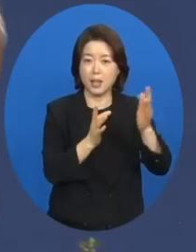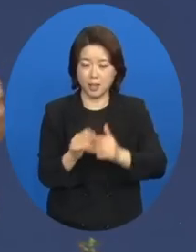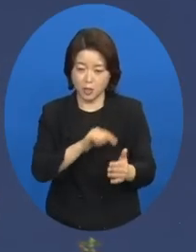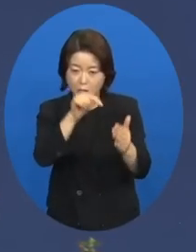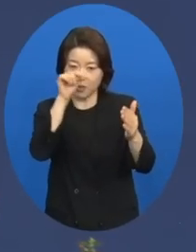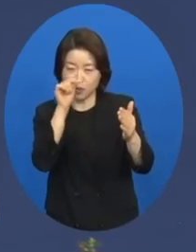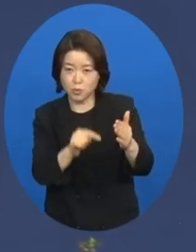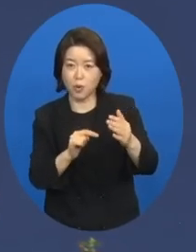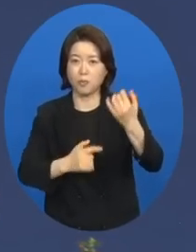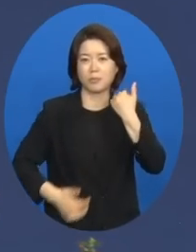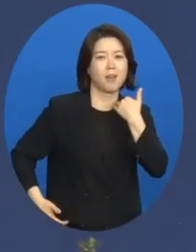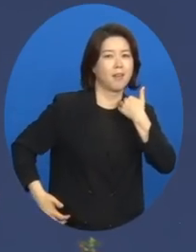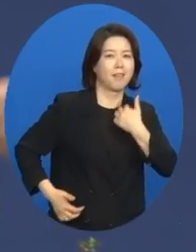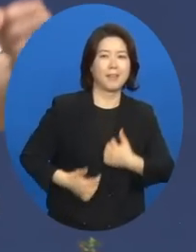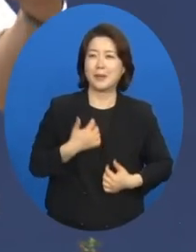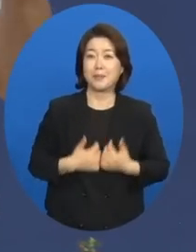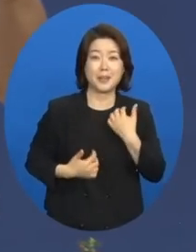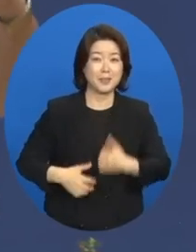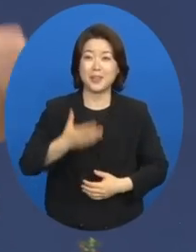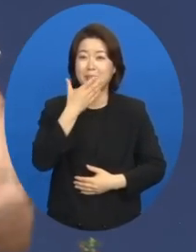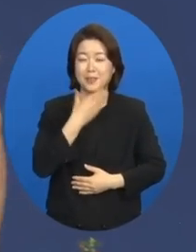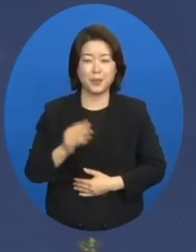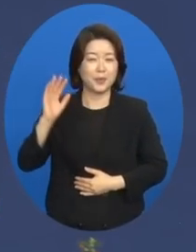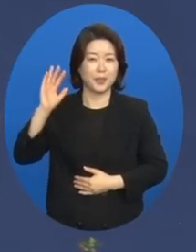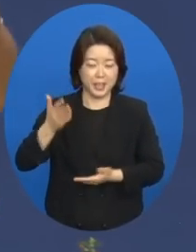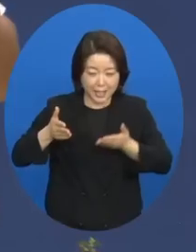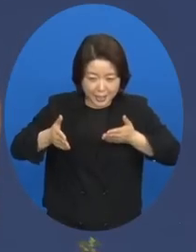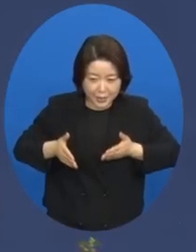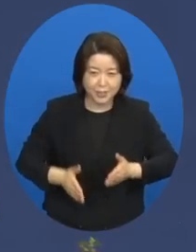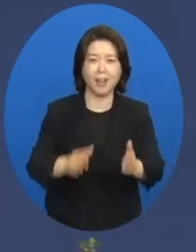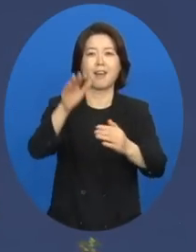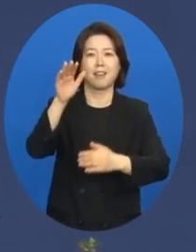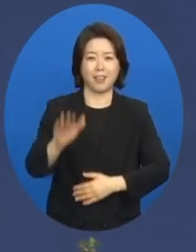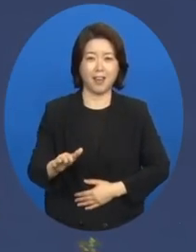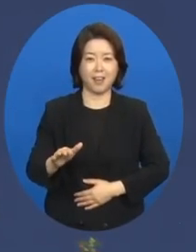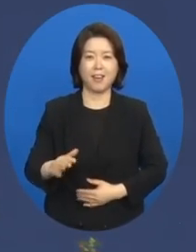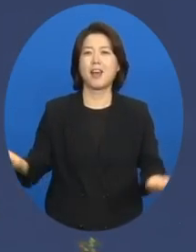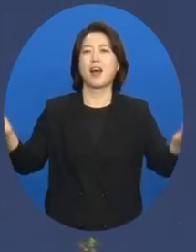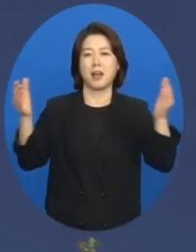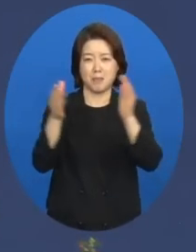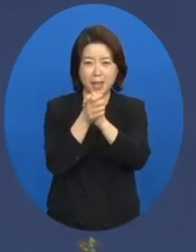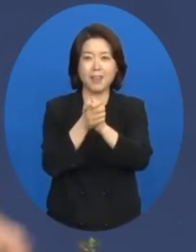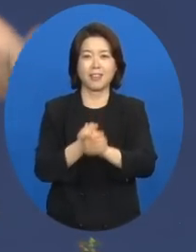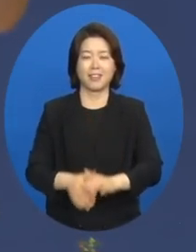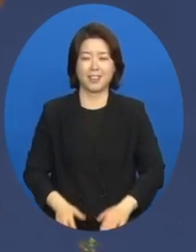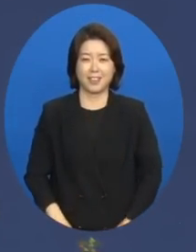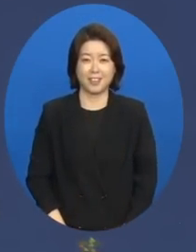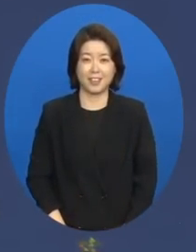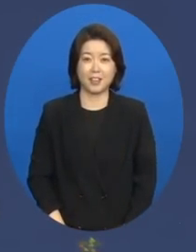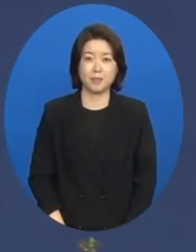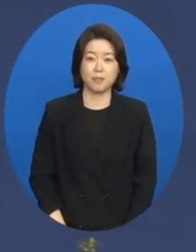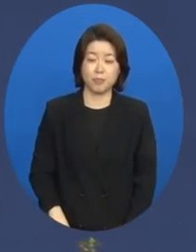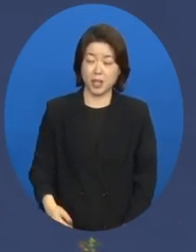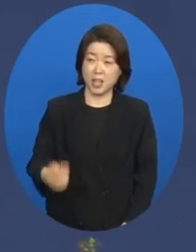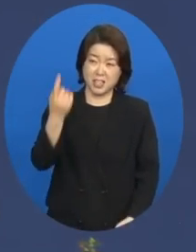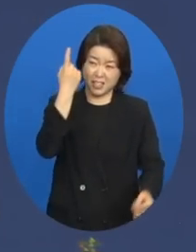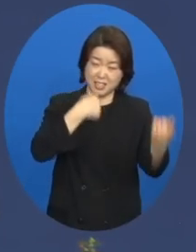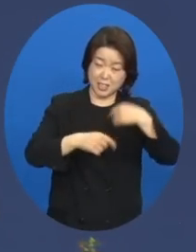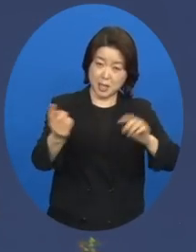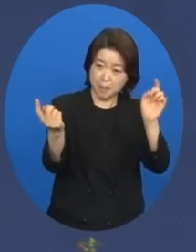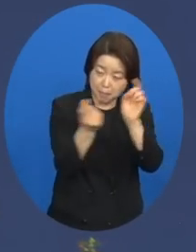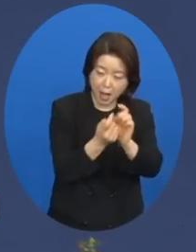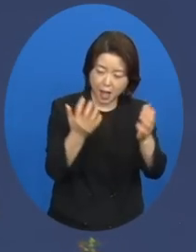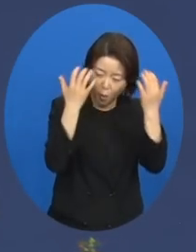안에 즐겁고 복된 길이로다. 아멘. 아멘. 해를 당하거나 우리 고생할